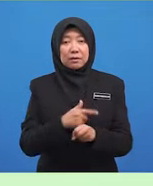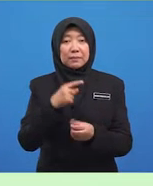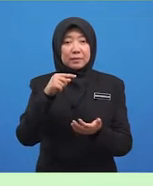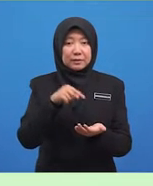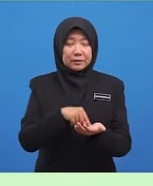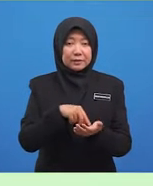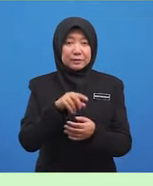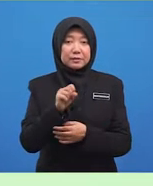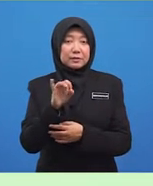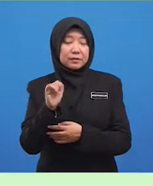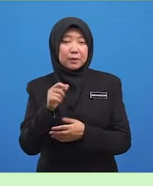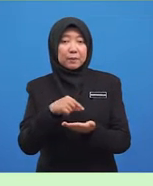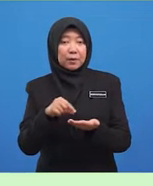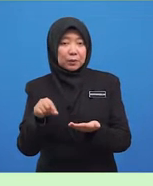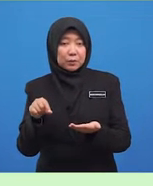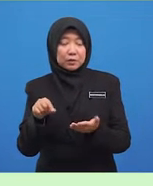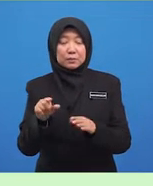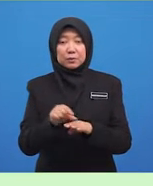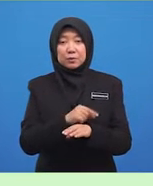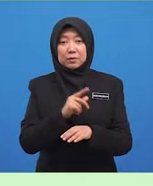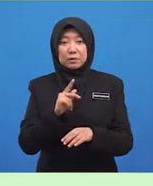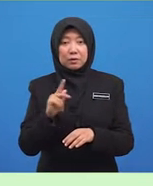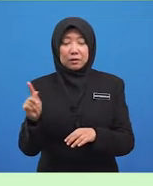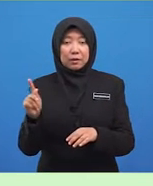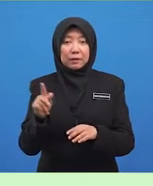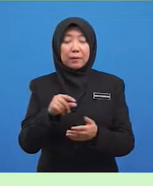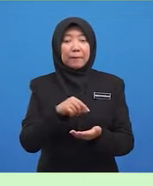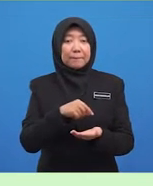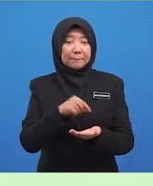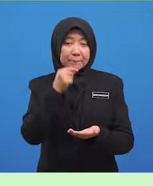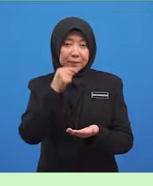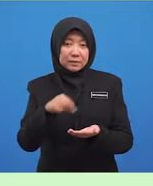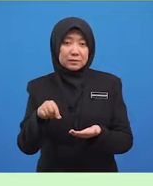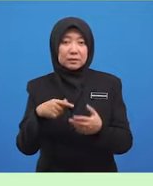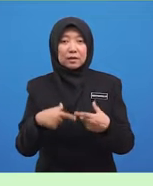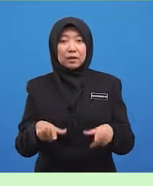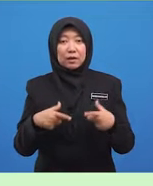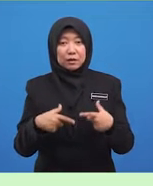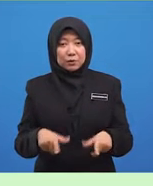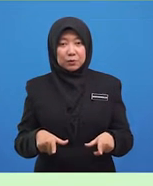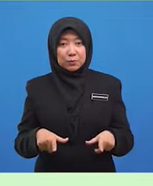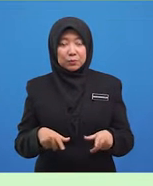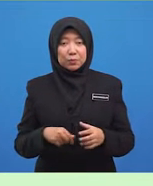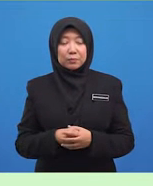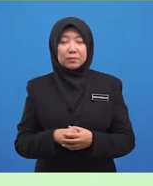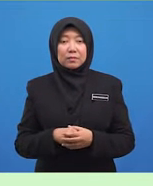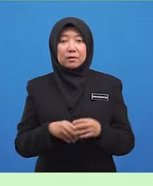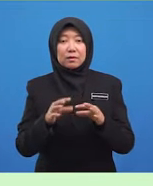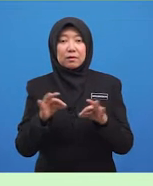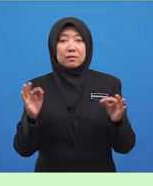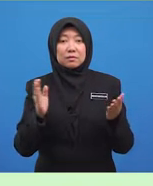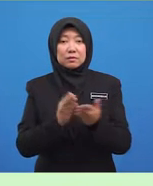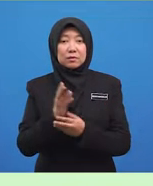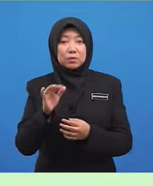ini. Siti menulis menggunakan pensel kayu. Ayat